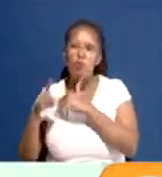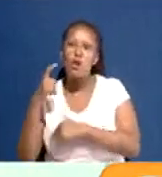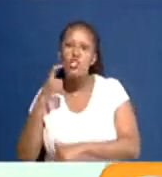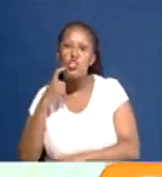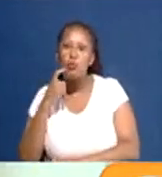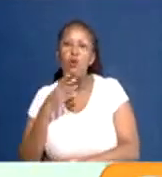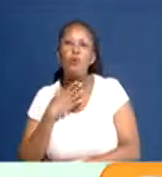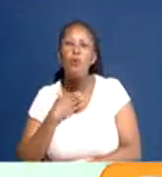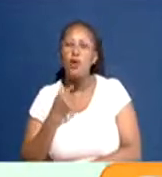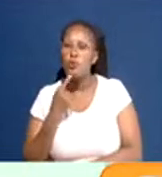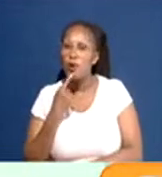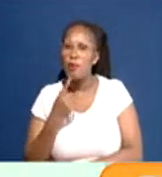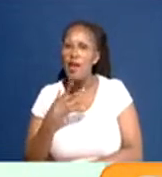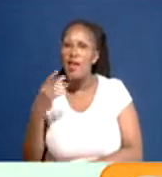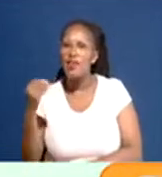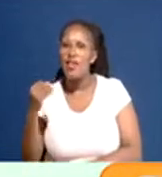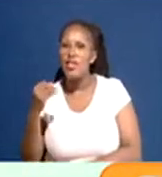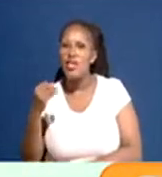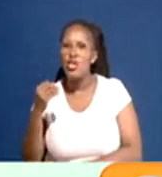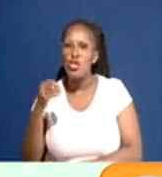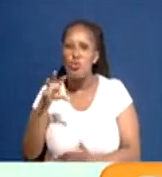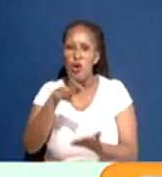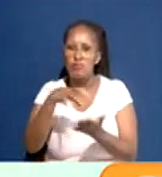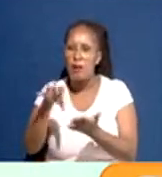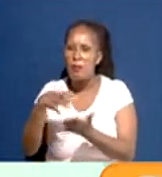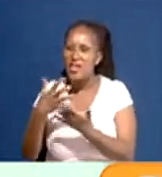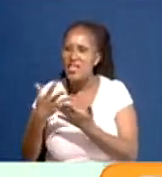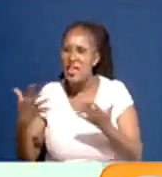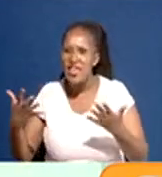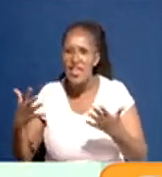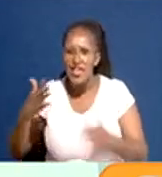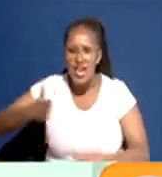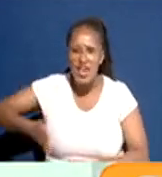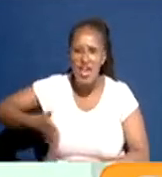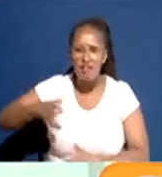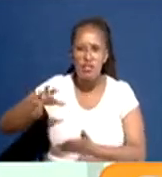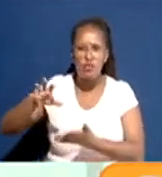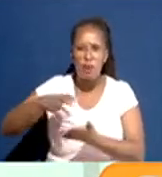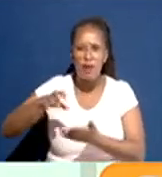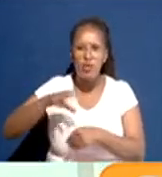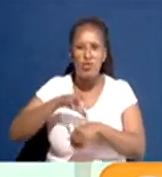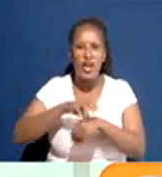nataka niwaambie, endeni hapa Quickmart ama uende Naivash, utakuta